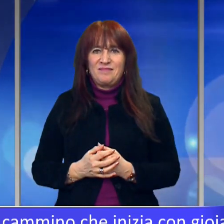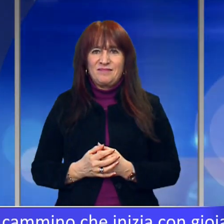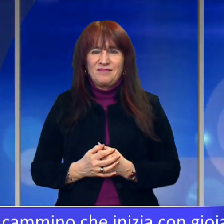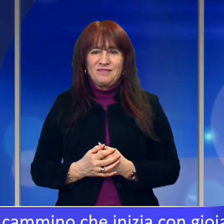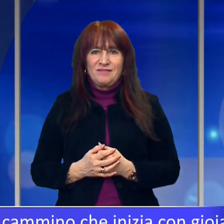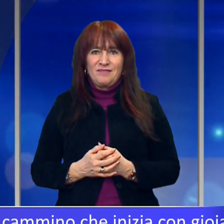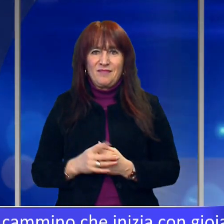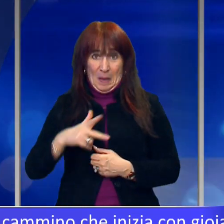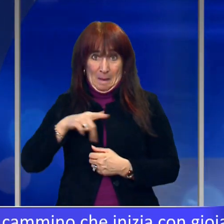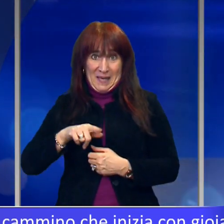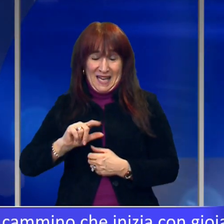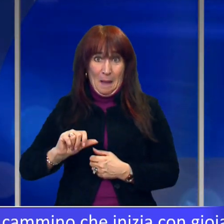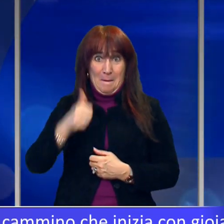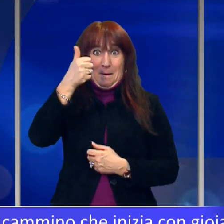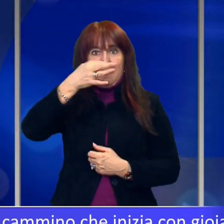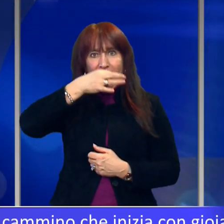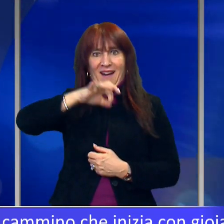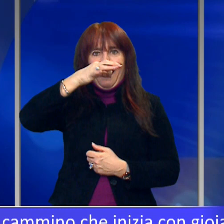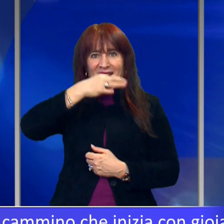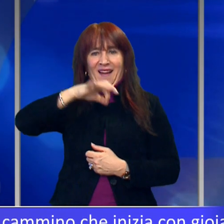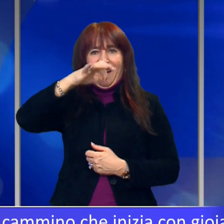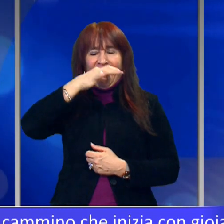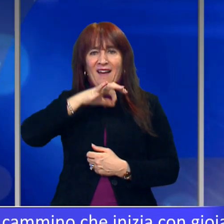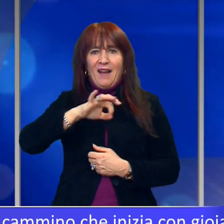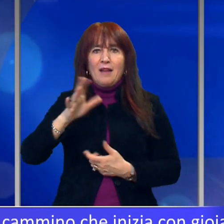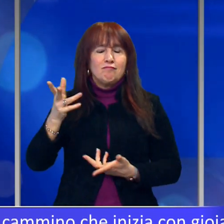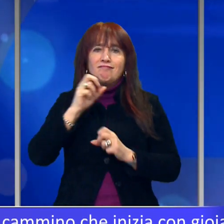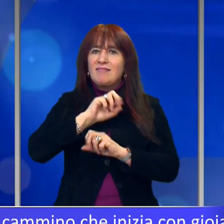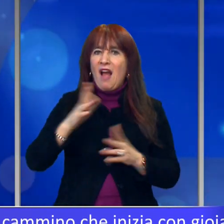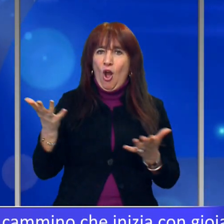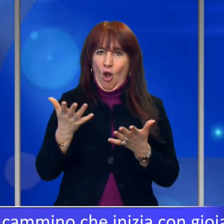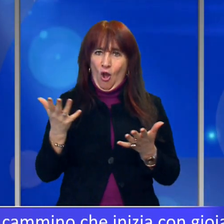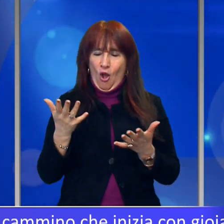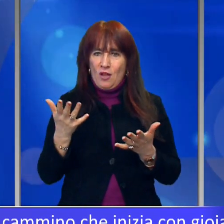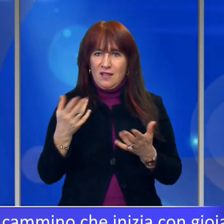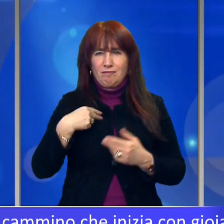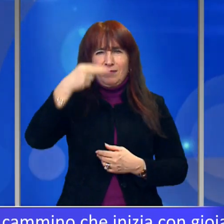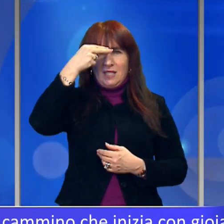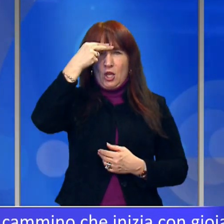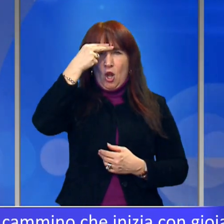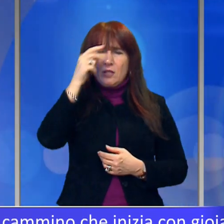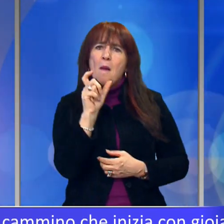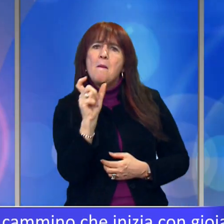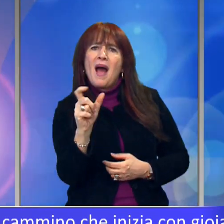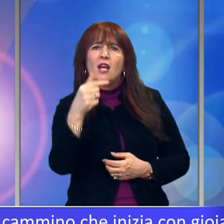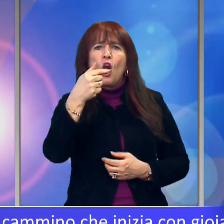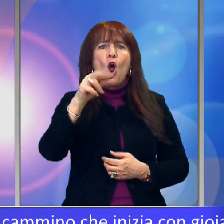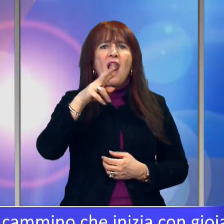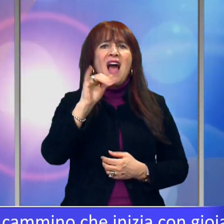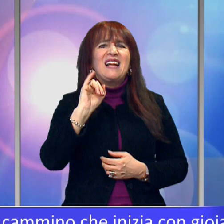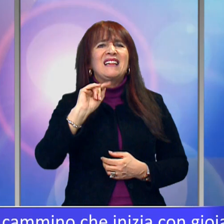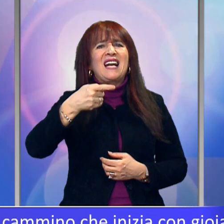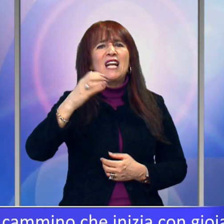nella prima omelia da parroco don Jan ha ricordato uno dei significati della parola